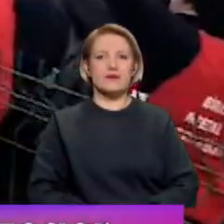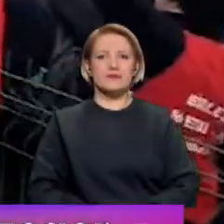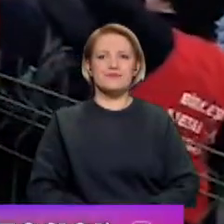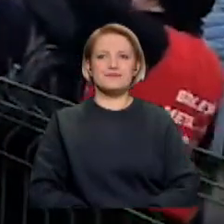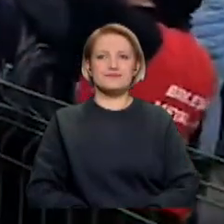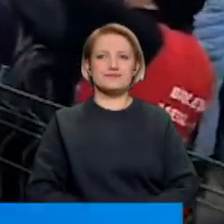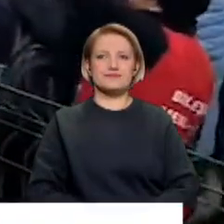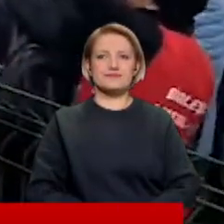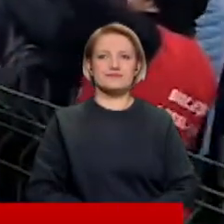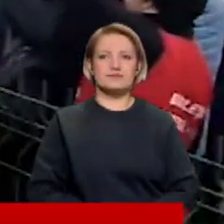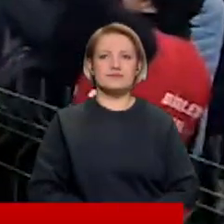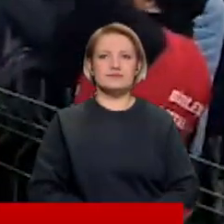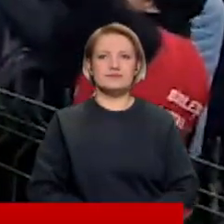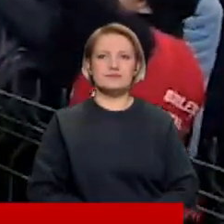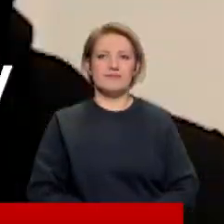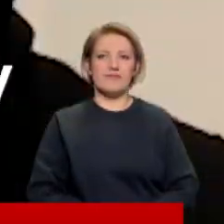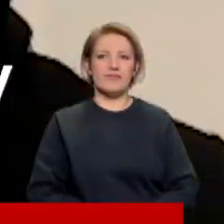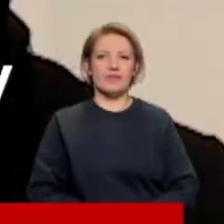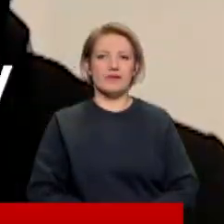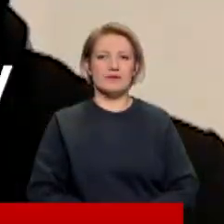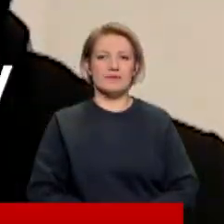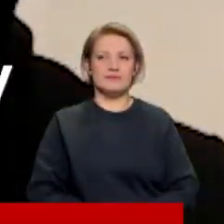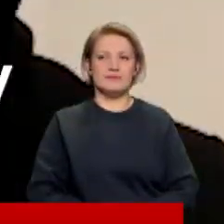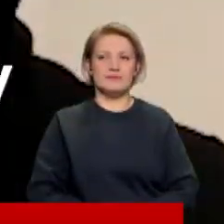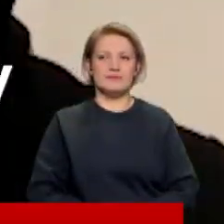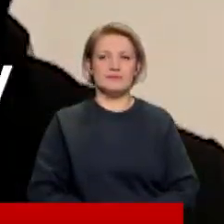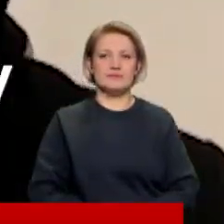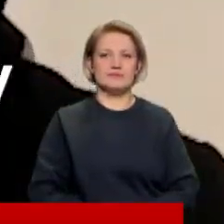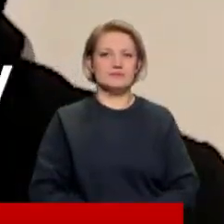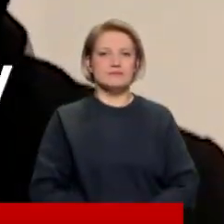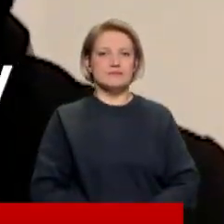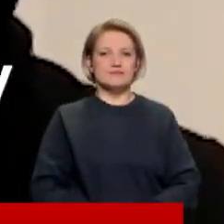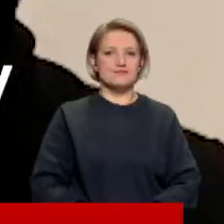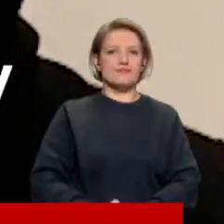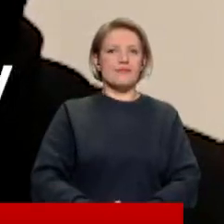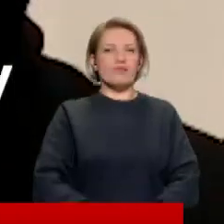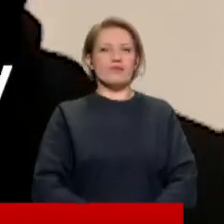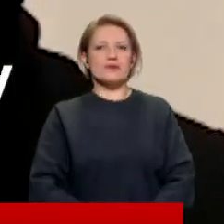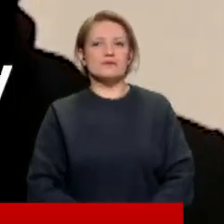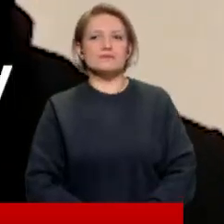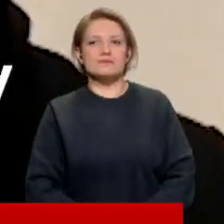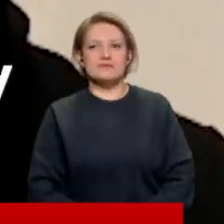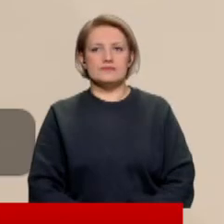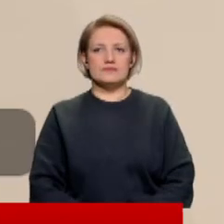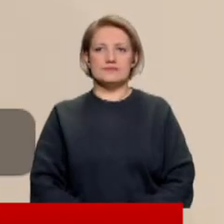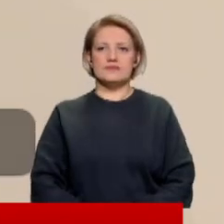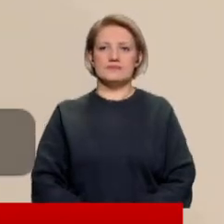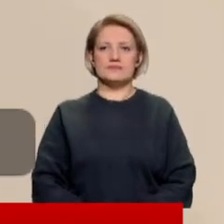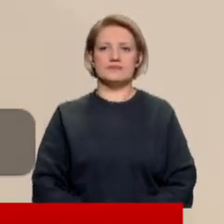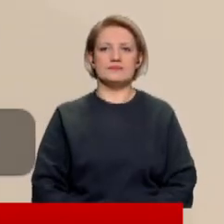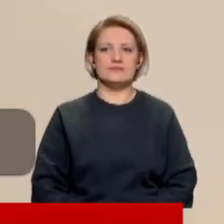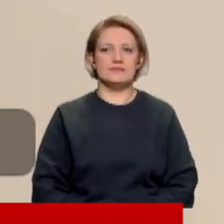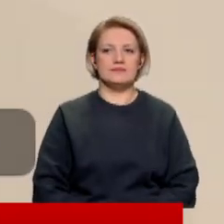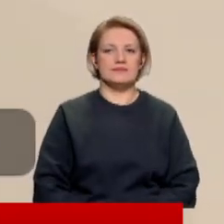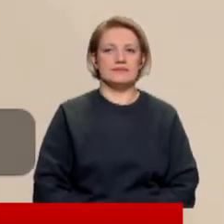Birleşen işçiler yenilmezler. Yasaklara rağmen direnmeye ve meydanlarda boy göstermeye kararlıydık. Şu an